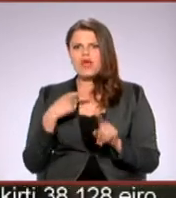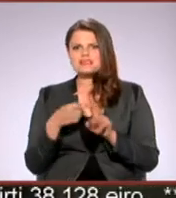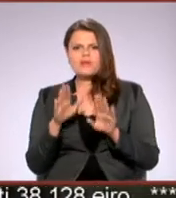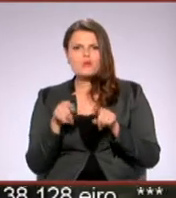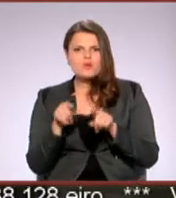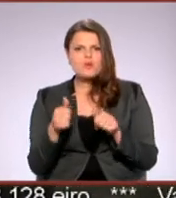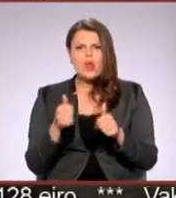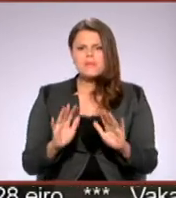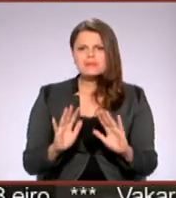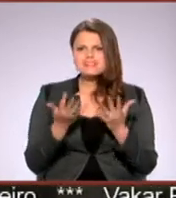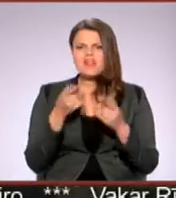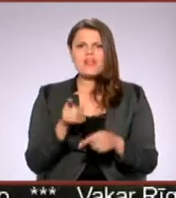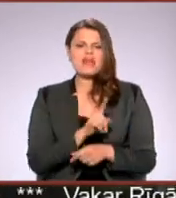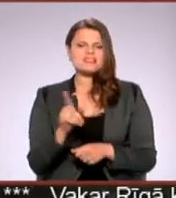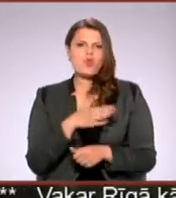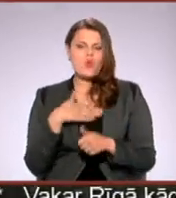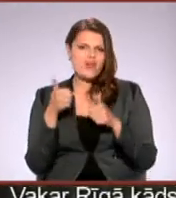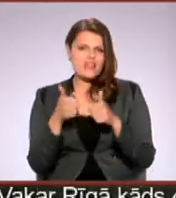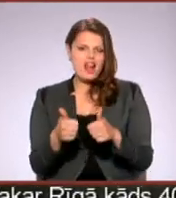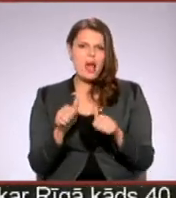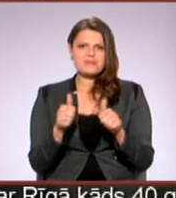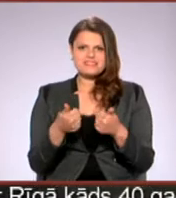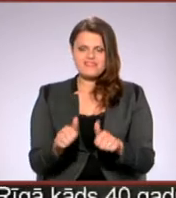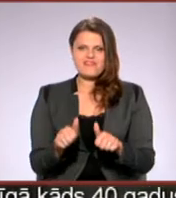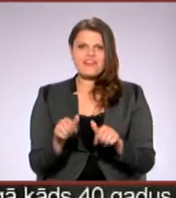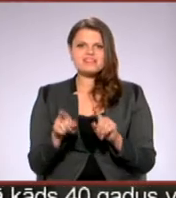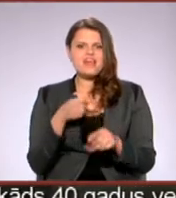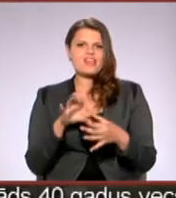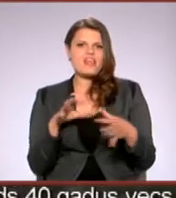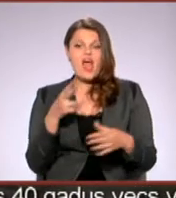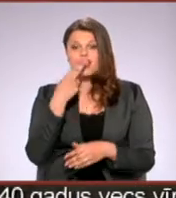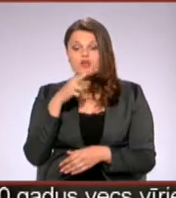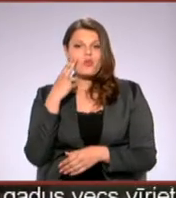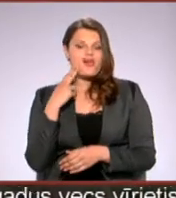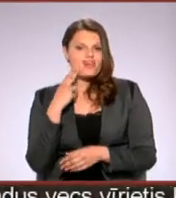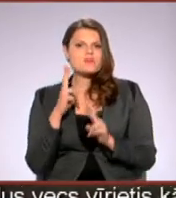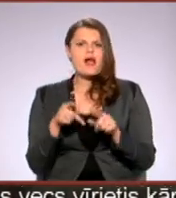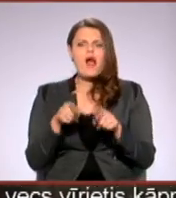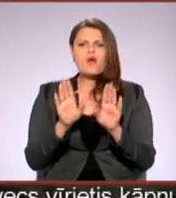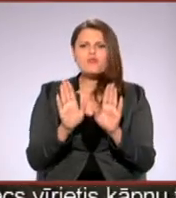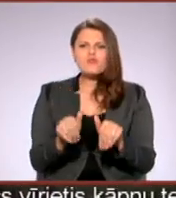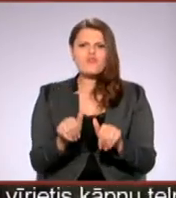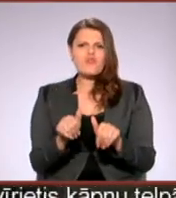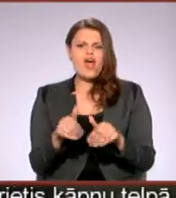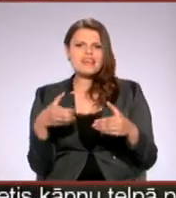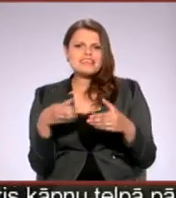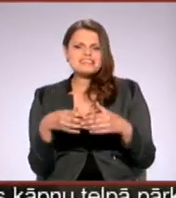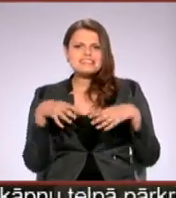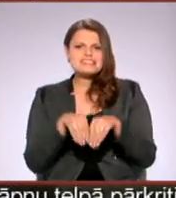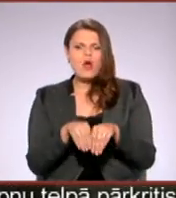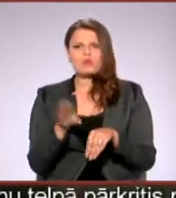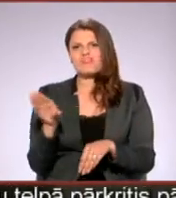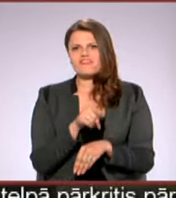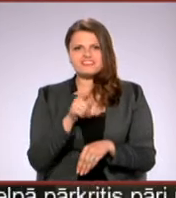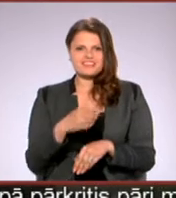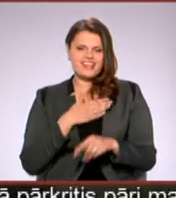tas sanāk. Un, kad es tāds ļoti labs veids, atkal neatkarīgi no vecuma, kā tu vari tā kā sagrupēt, jā, visas tās